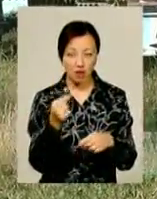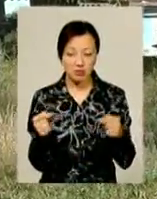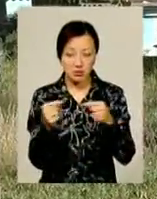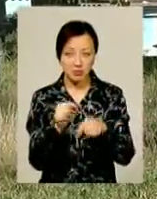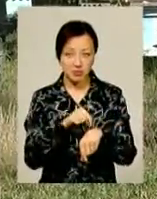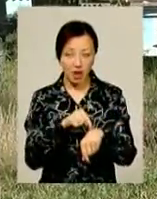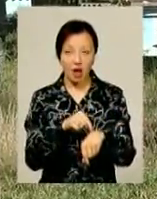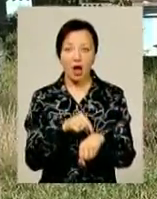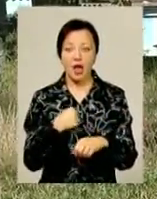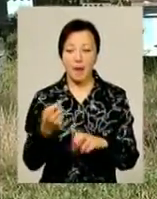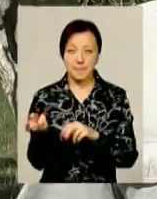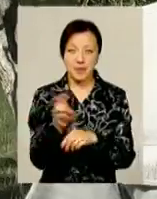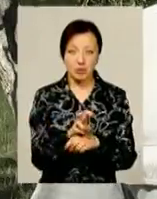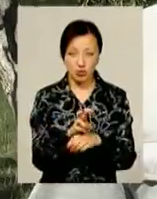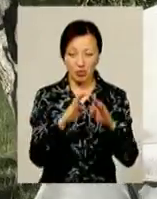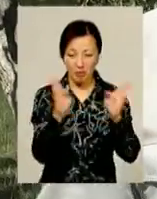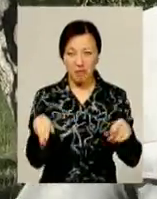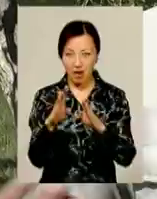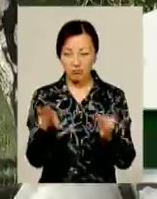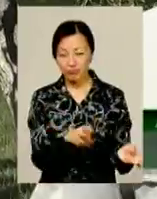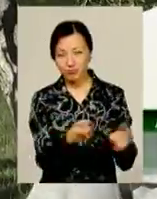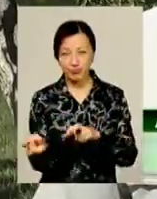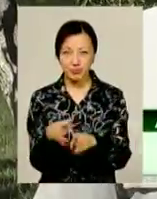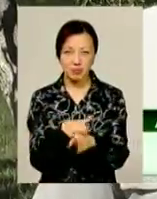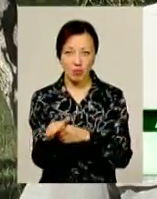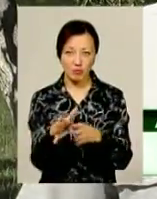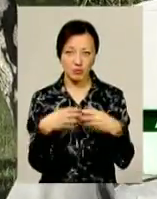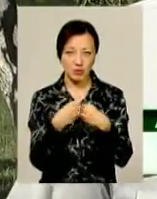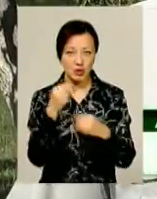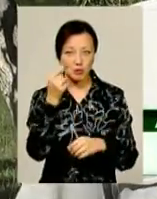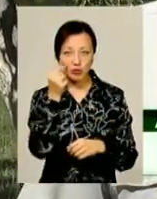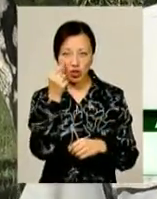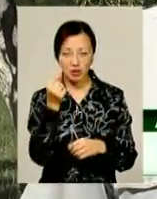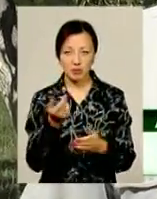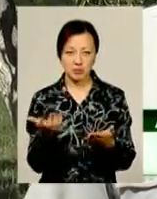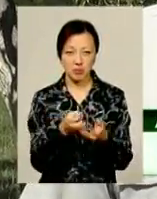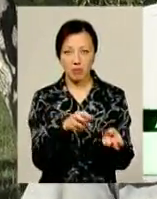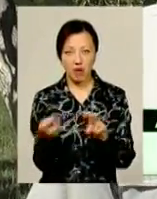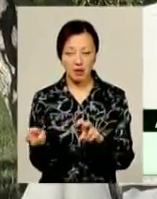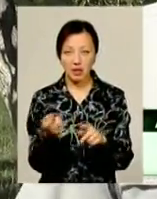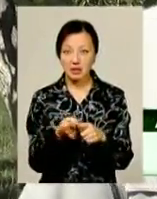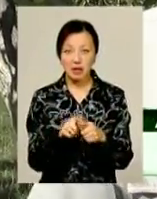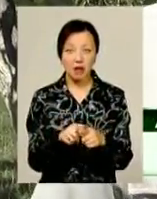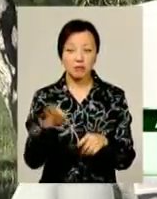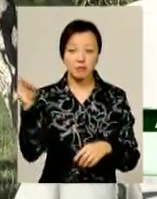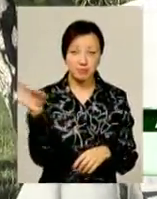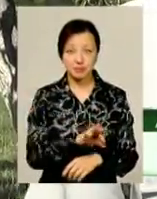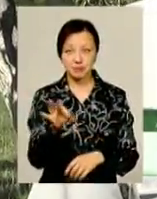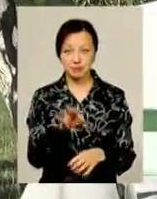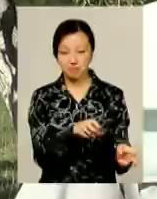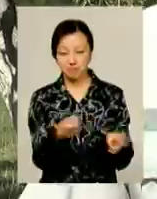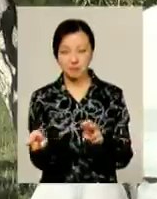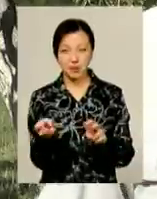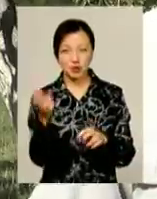прийшов в пасіку, ну, в пасіці був повний падіж. Буває, що прильот пчоли і падає. Ну, а це моментально впала